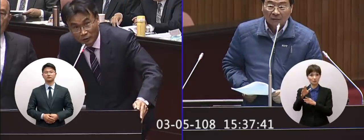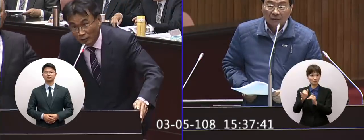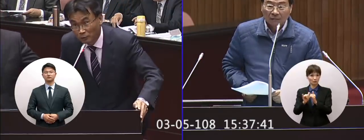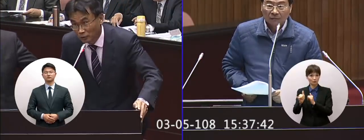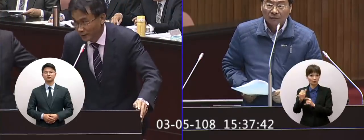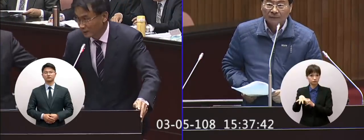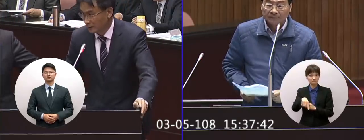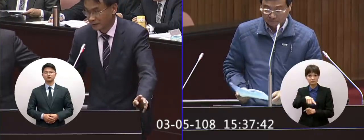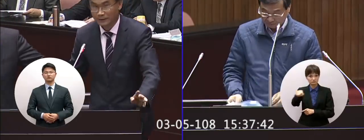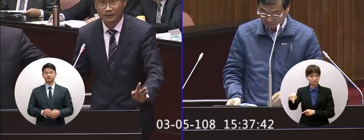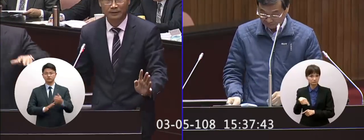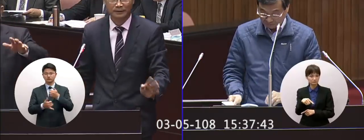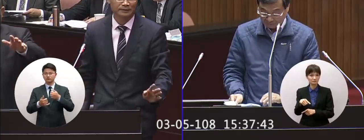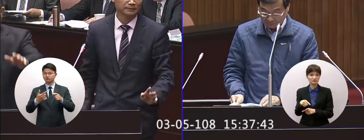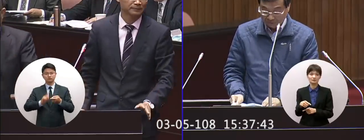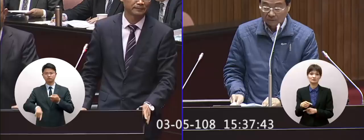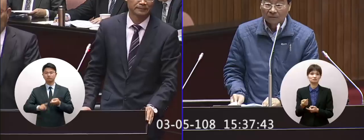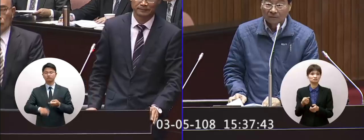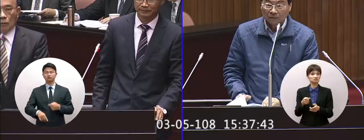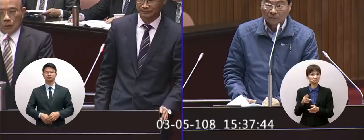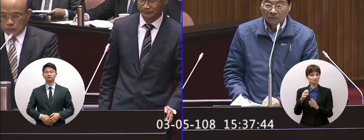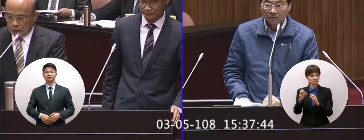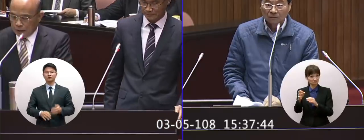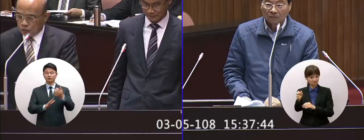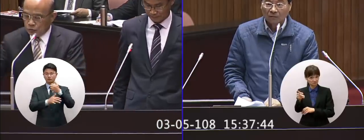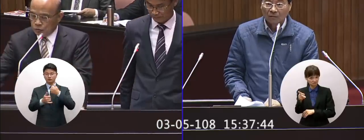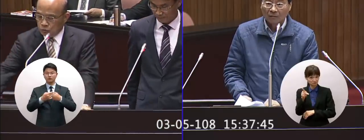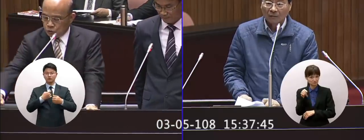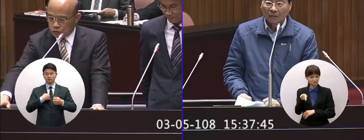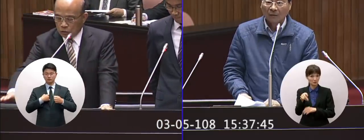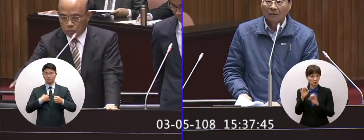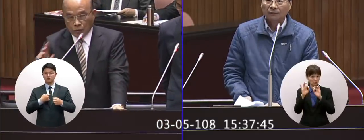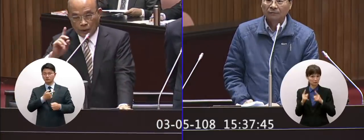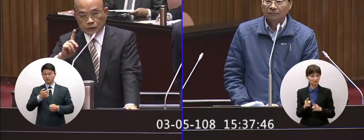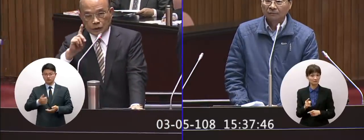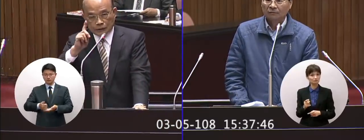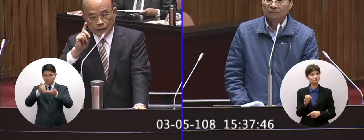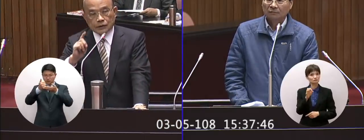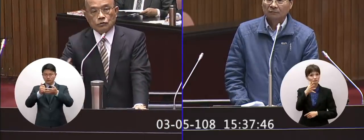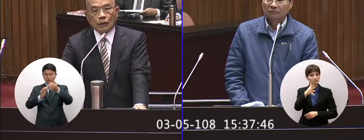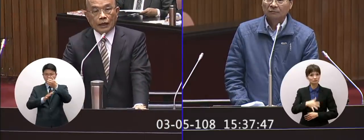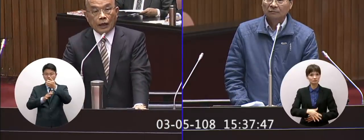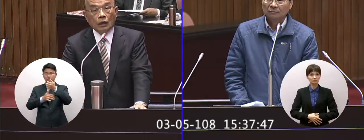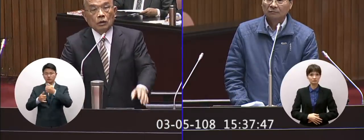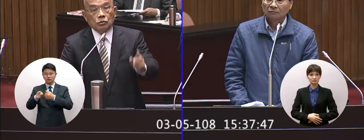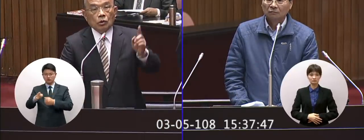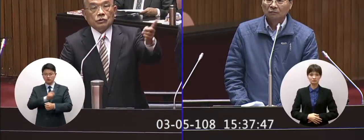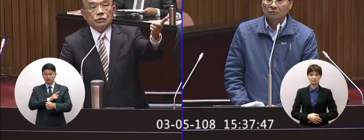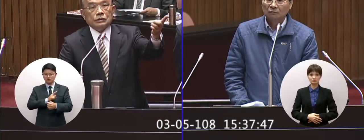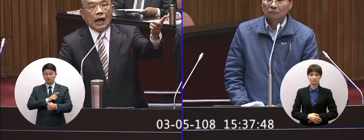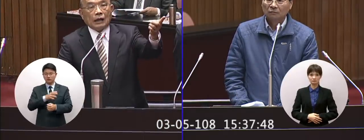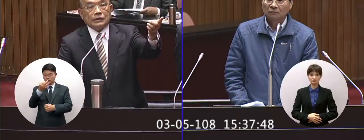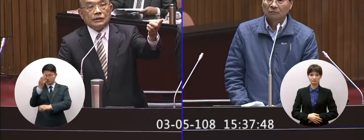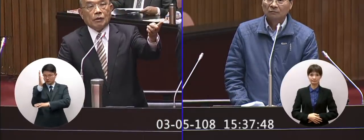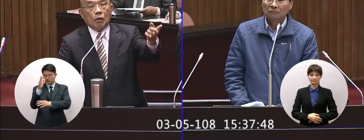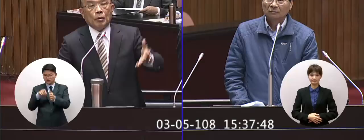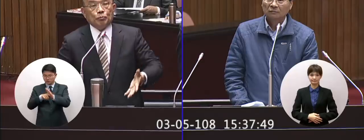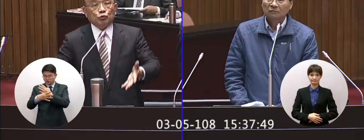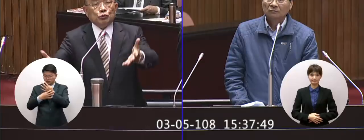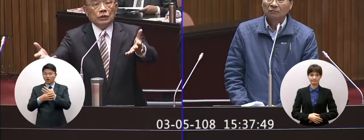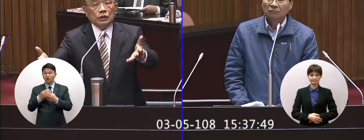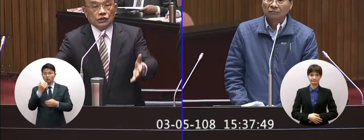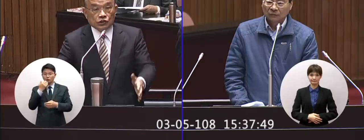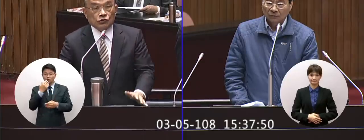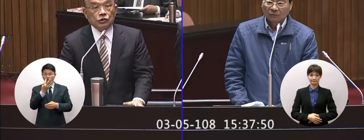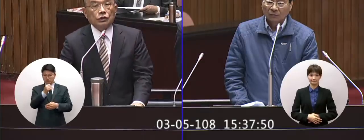息？ 委员不对， 这个委员，我很尊重委员这个财政专业。如果是差个几千万，我